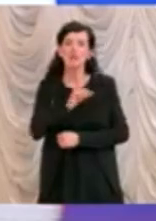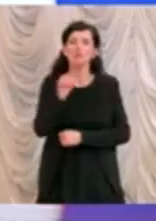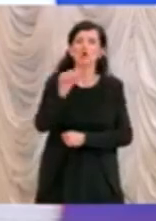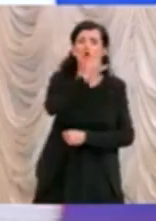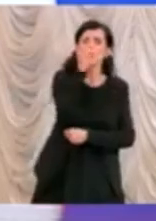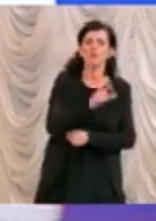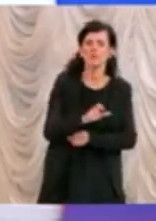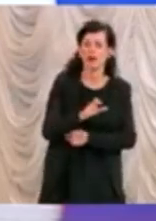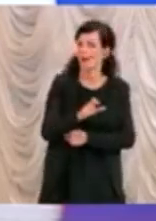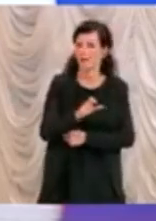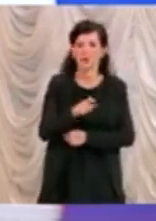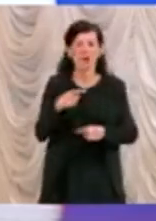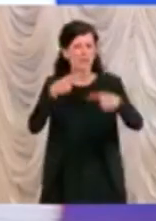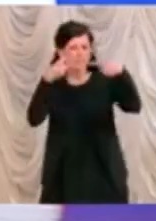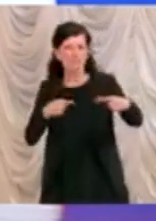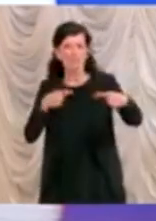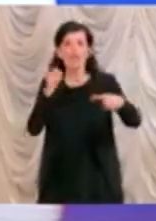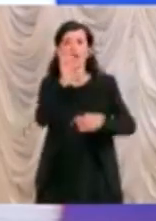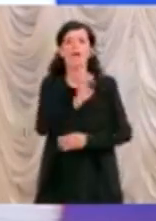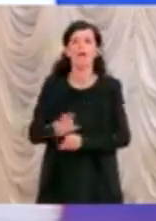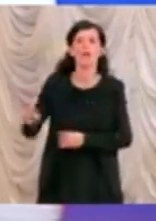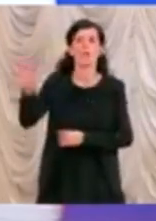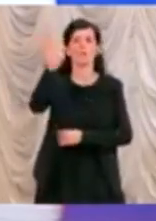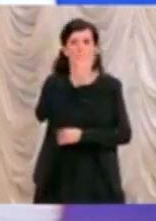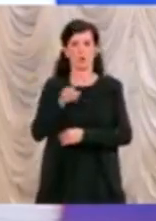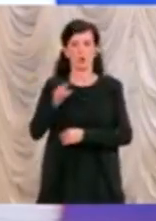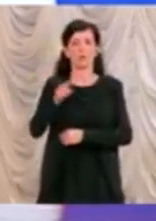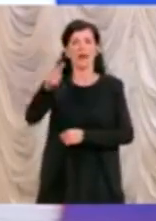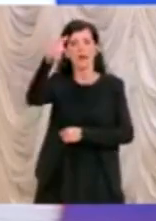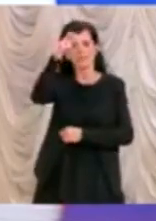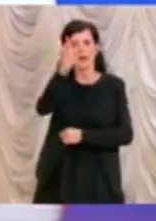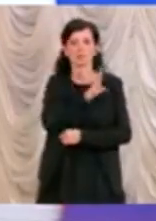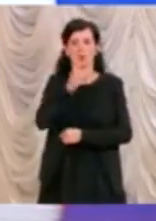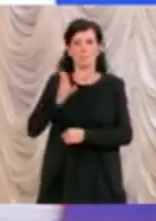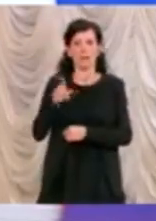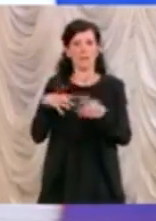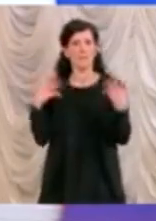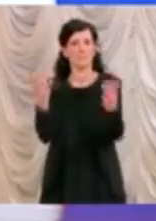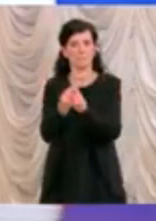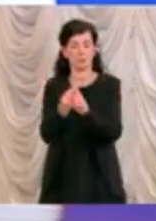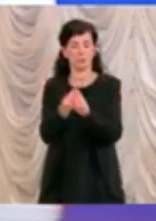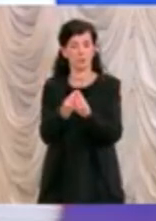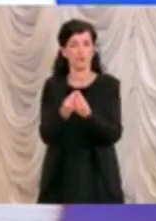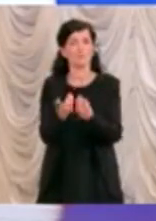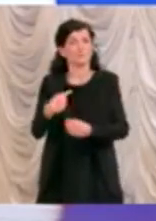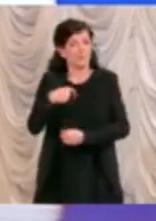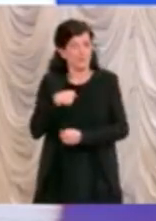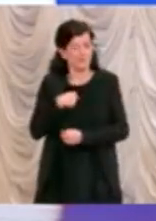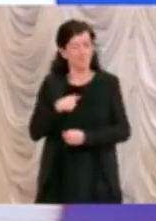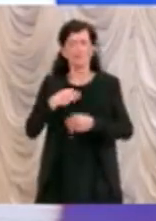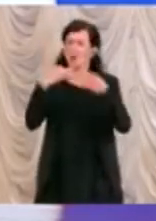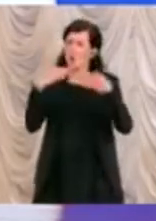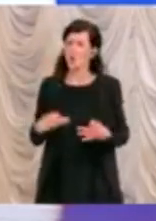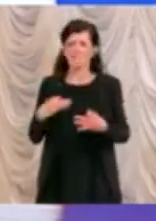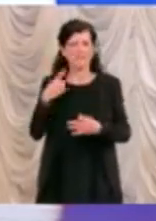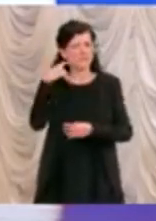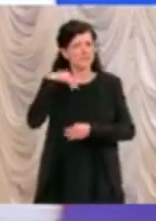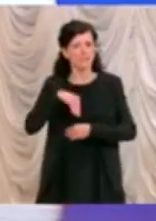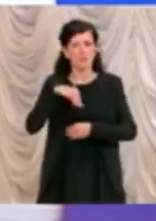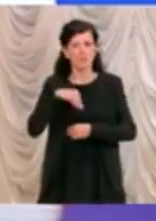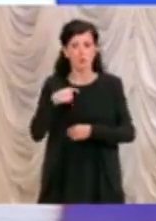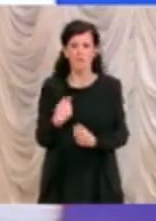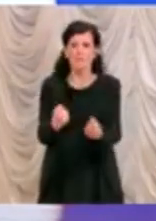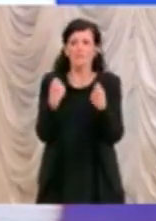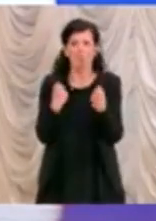riguarda l'europa e quindi tutti gli stati membri e io sono convinto che la nostra tenacia con